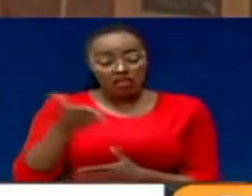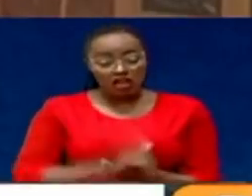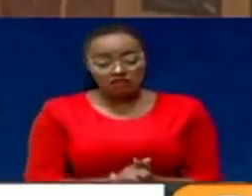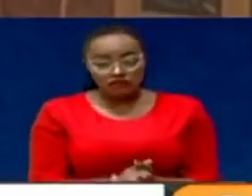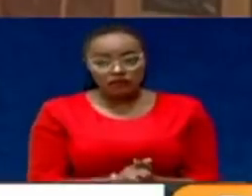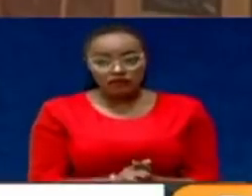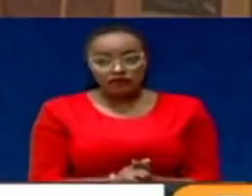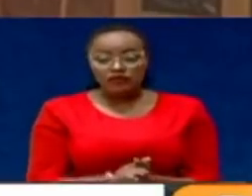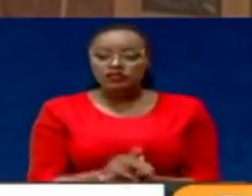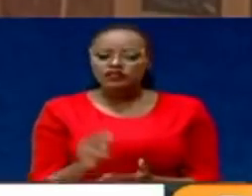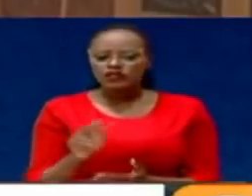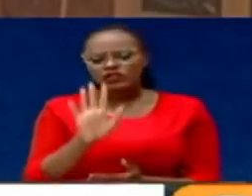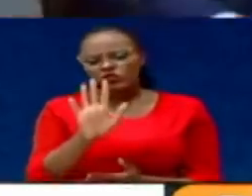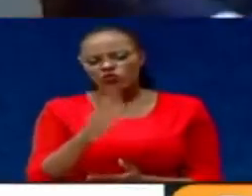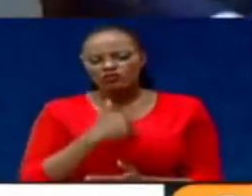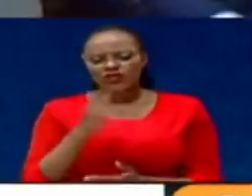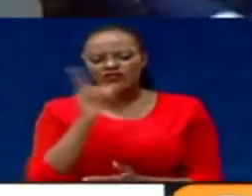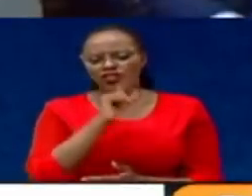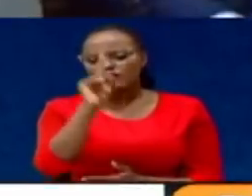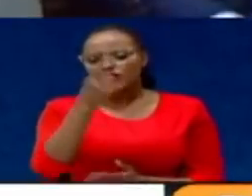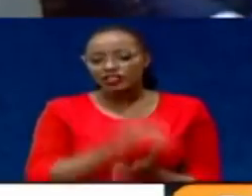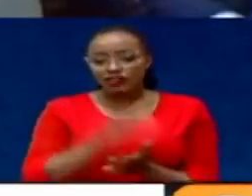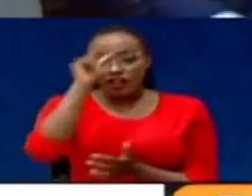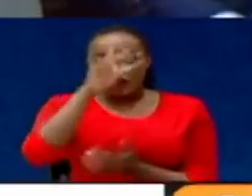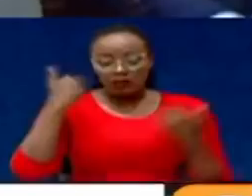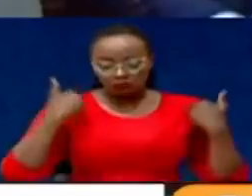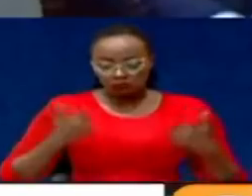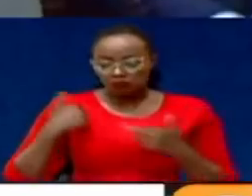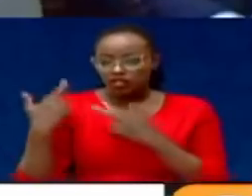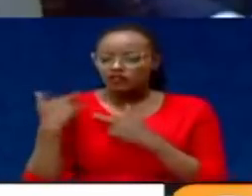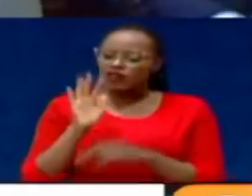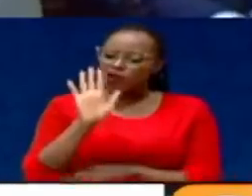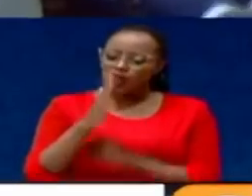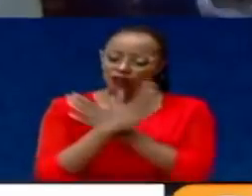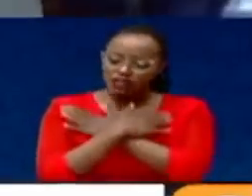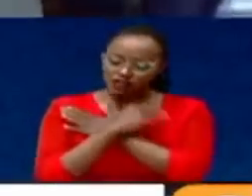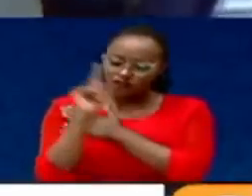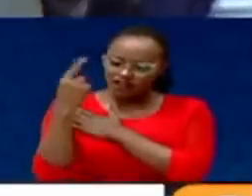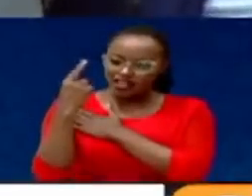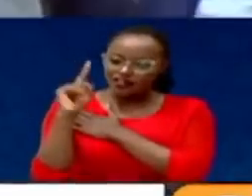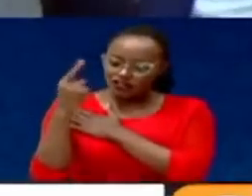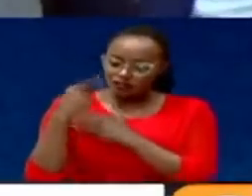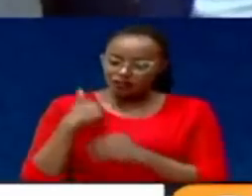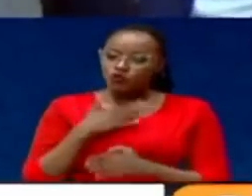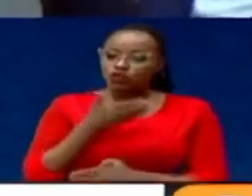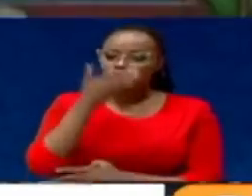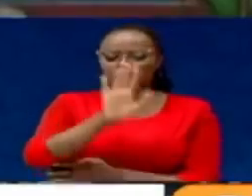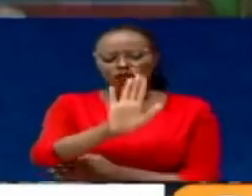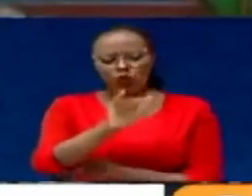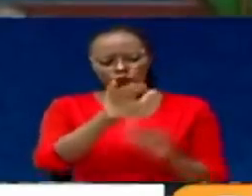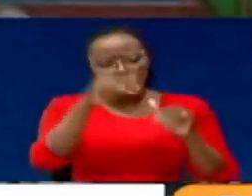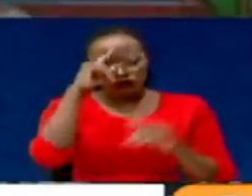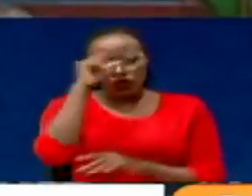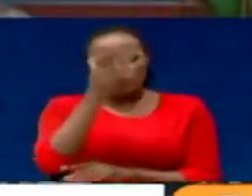transaction. Let me finish, Council. Governor, worry. It's me leading. My friend, let me finish. You have asked the question. Let him answer,